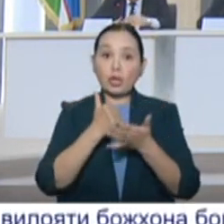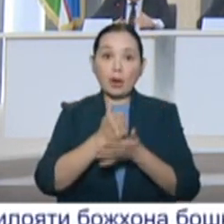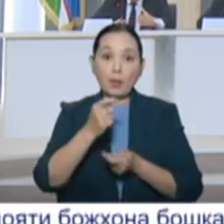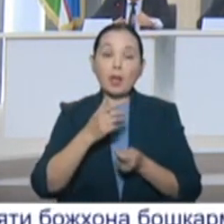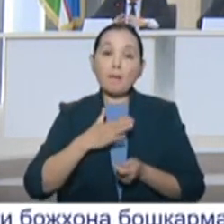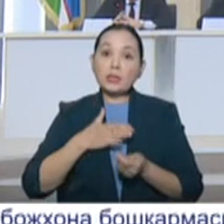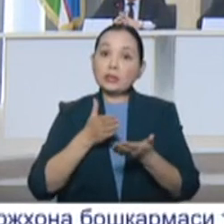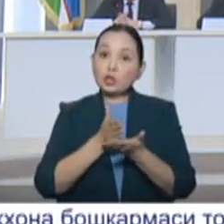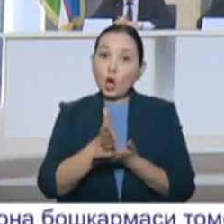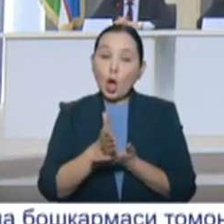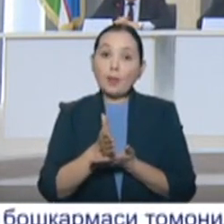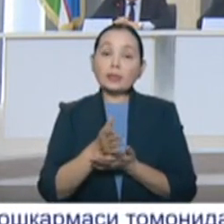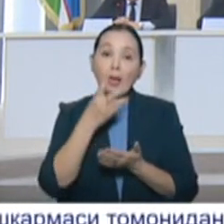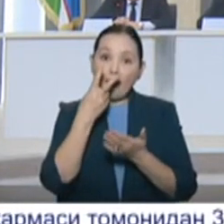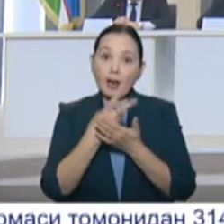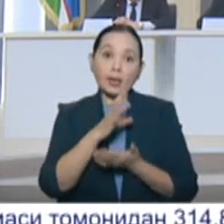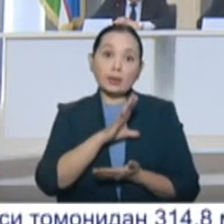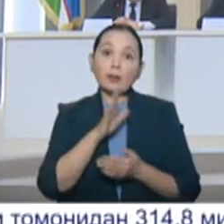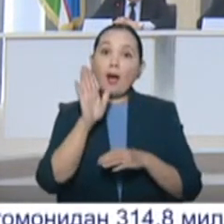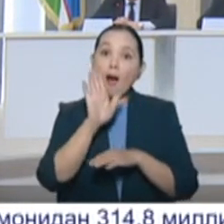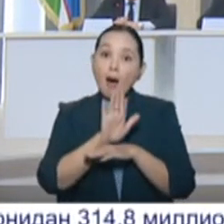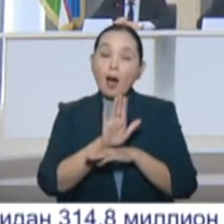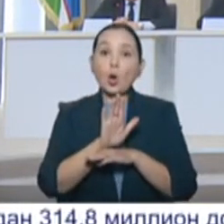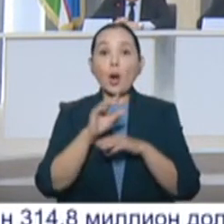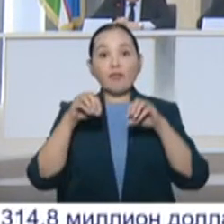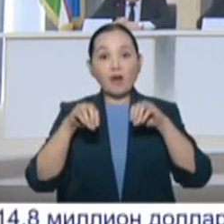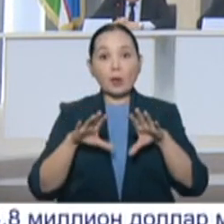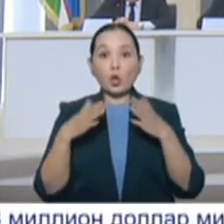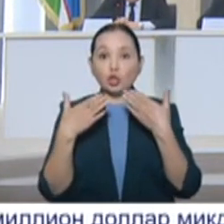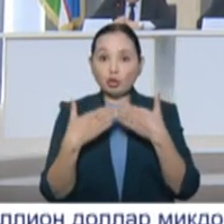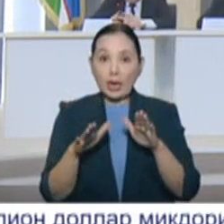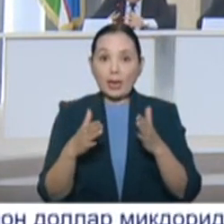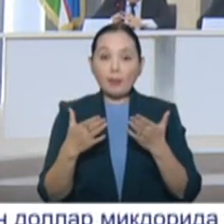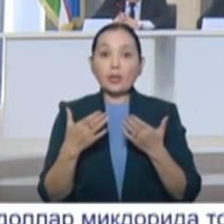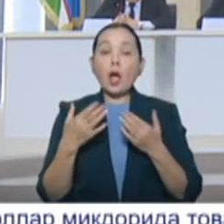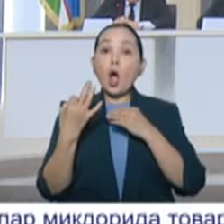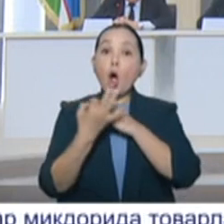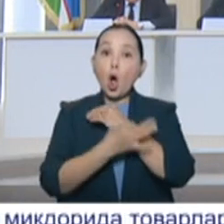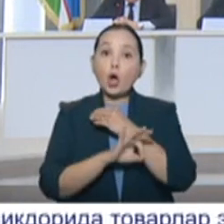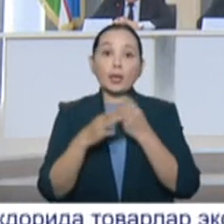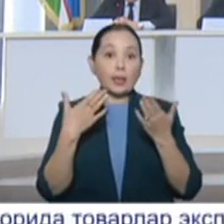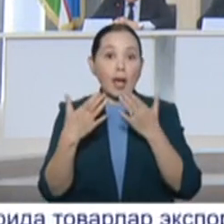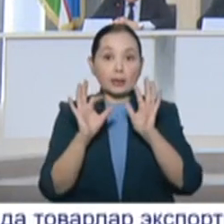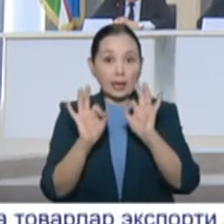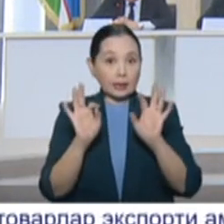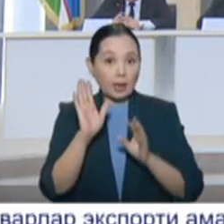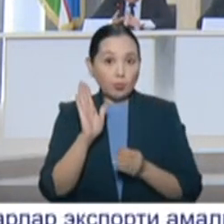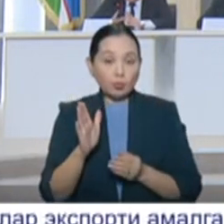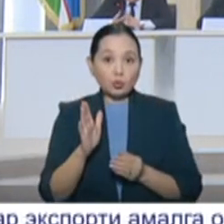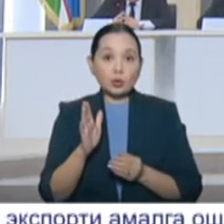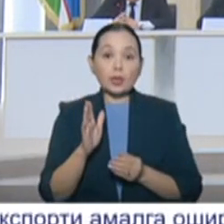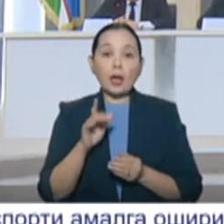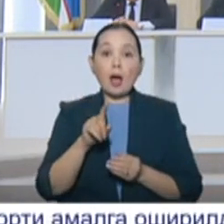bizning sohamizga qaratilgan qaror farmonlar chiqaryaptilar. Ana oxirgisini aytadigan bo'lsak,